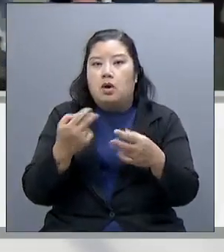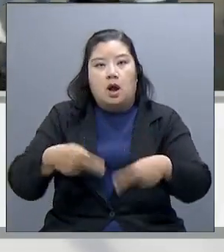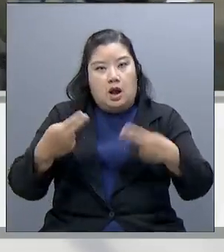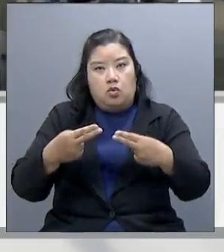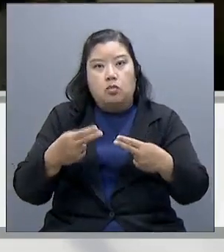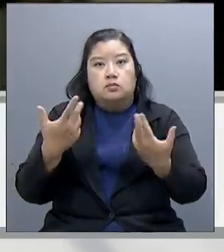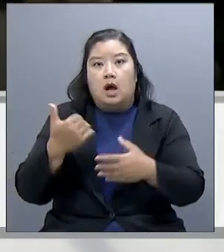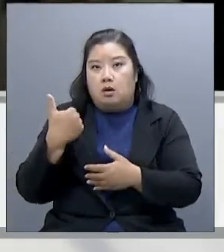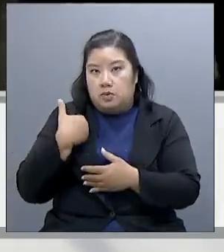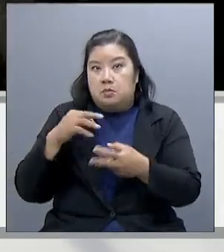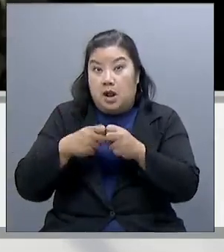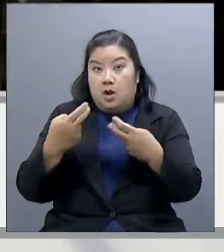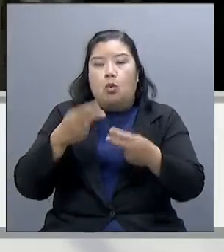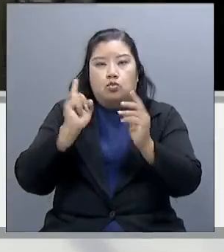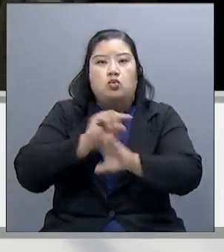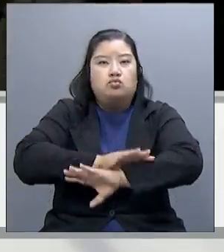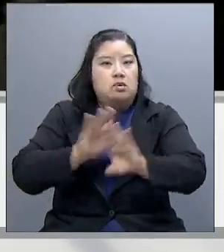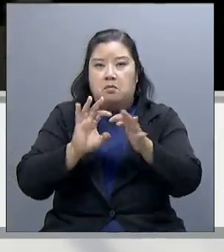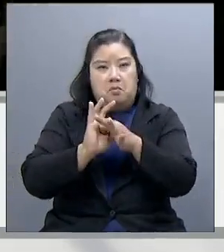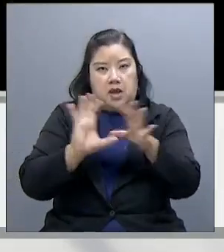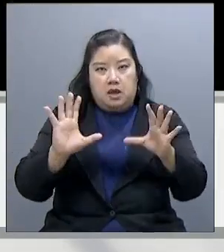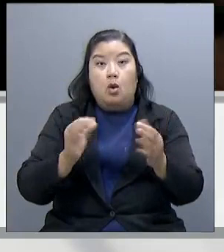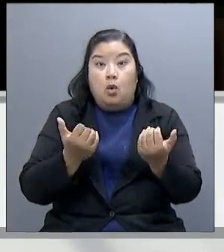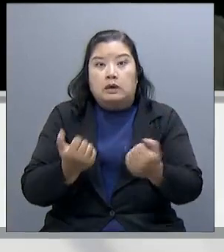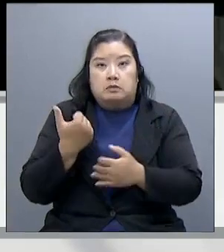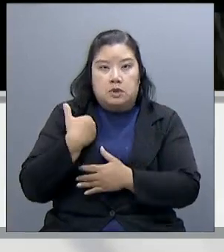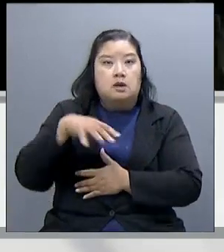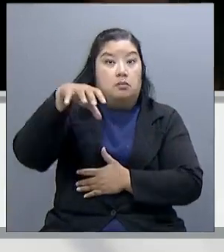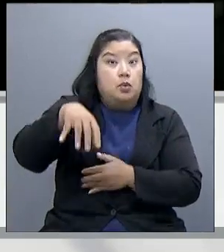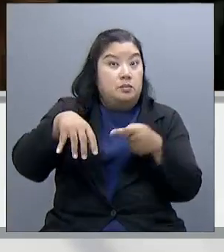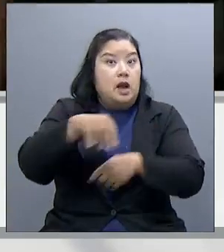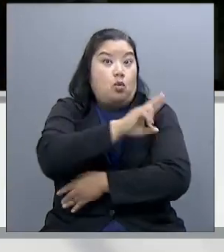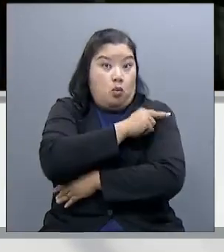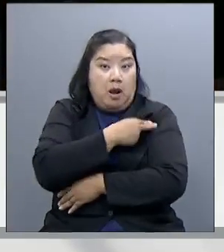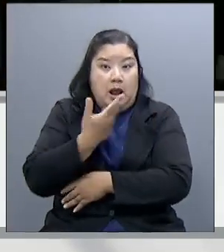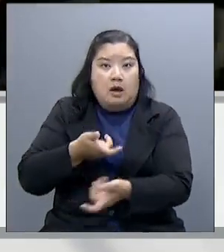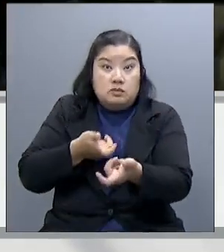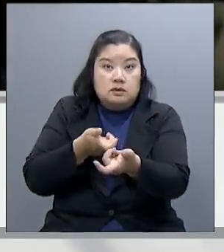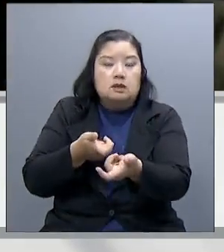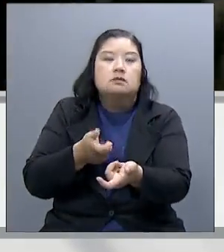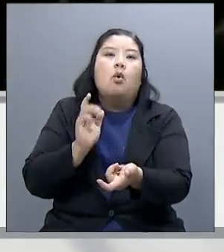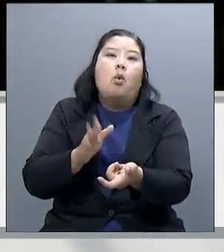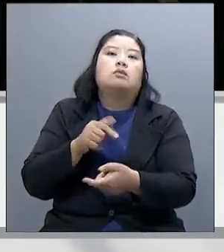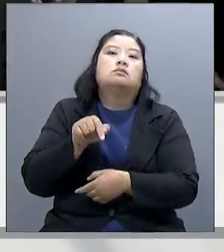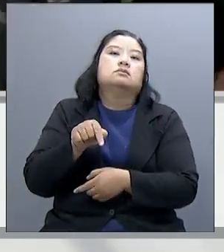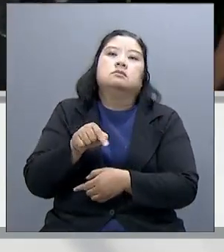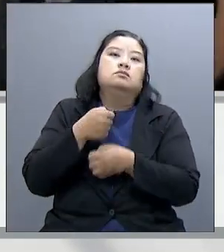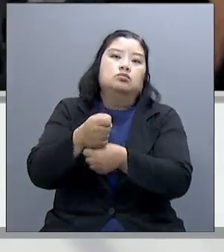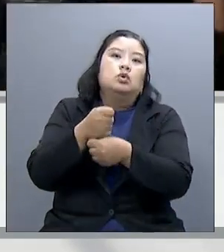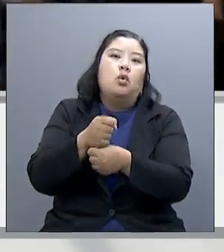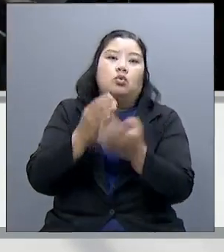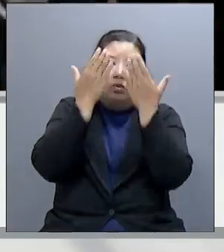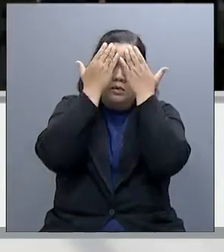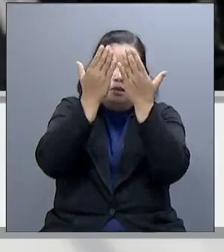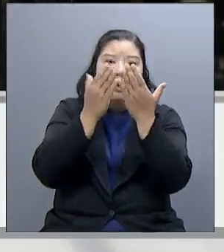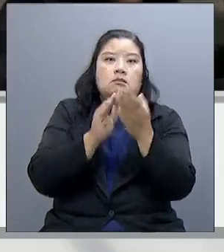กเว้นจากสงครามทำให้หลังจากที่เกิดเหตุโจมตีกับโรงพยาบาลขึ้นมาก็กลายเป็นชนวนลุกฮือของผู้ประท้วงชาวมุสลิมในหล